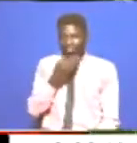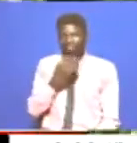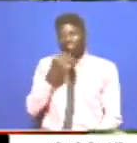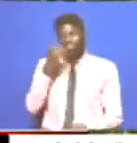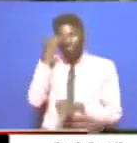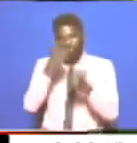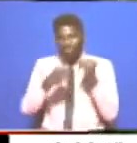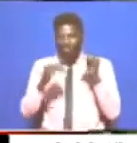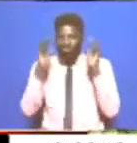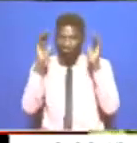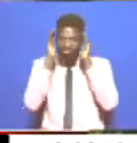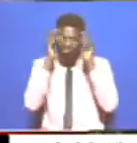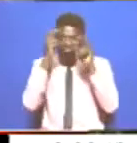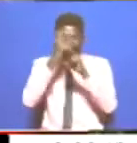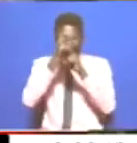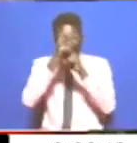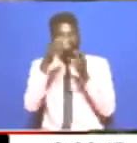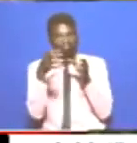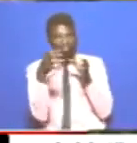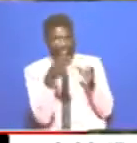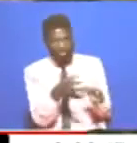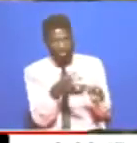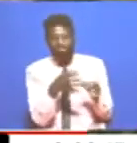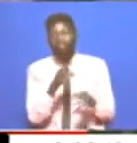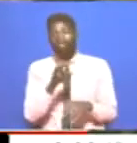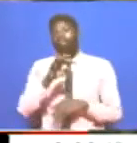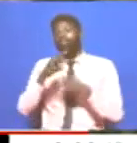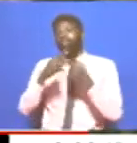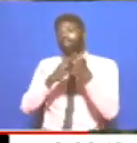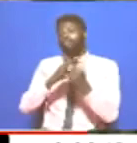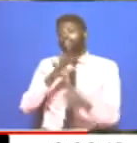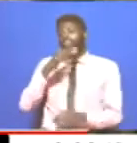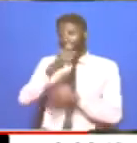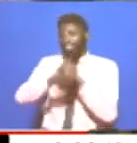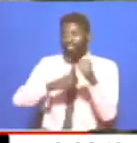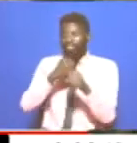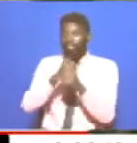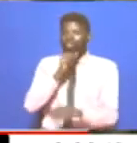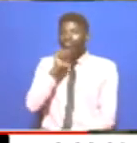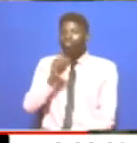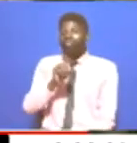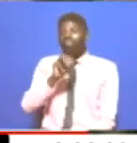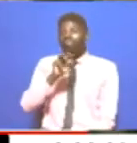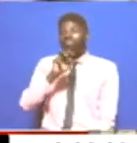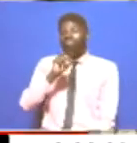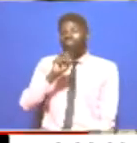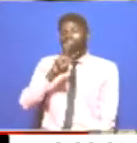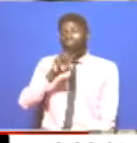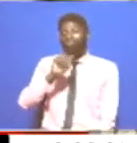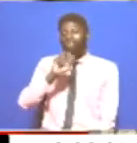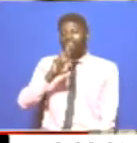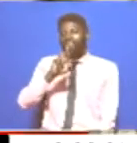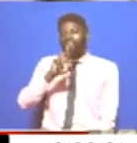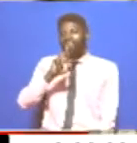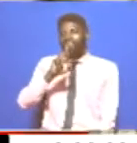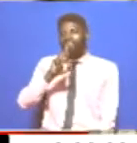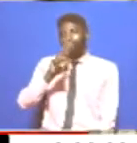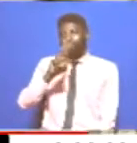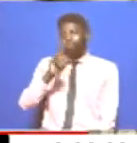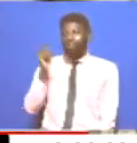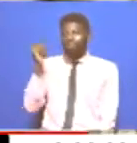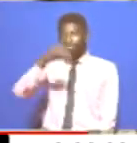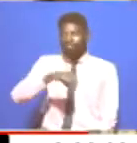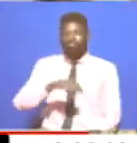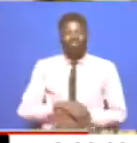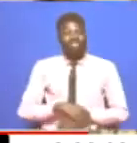cave, a ceremony that 95-year-old Mzee Mwasaru was lucky to attend. Ina vile natolewa